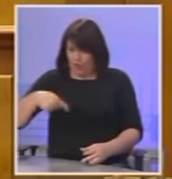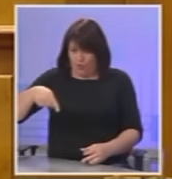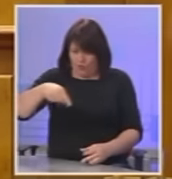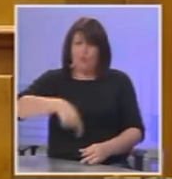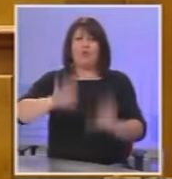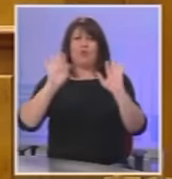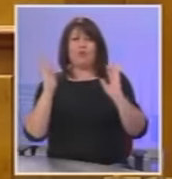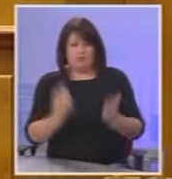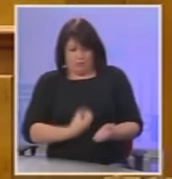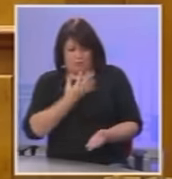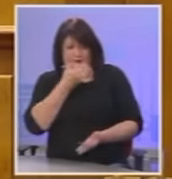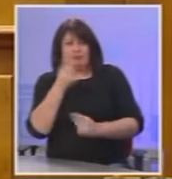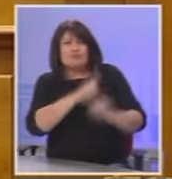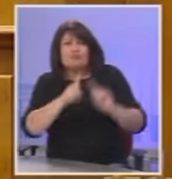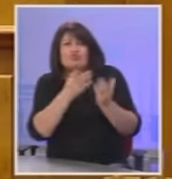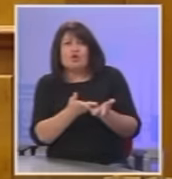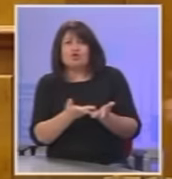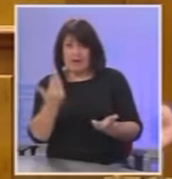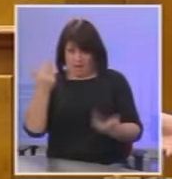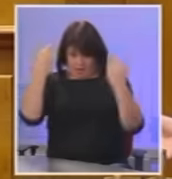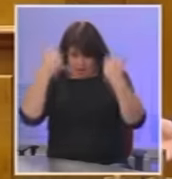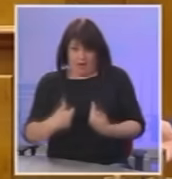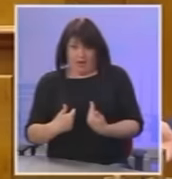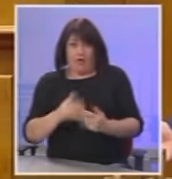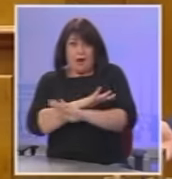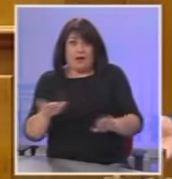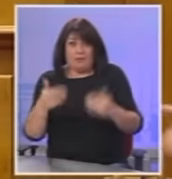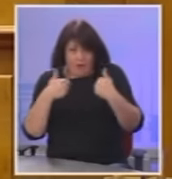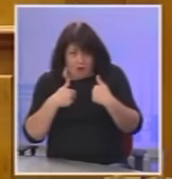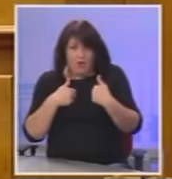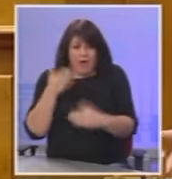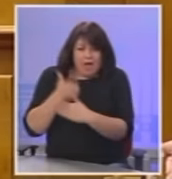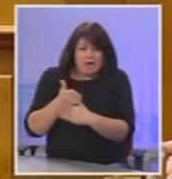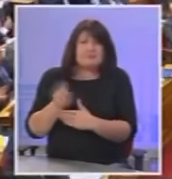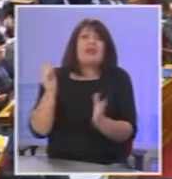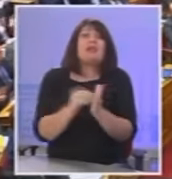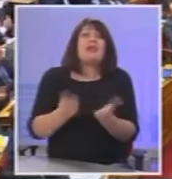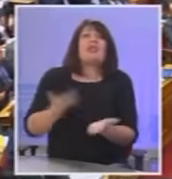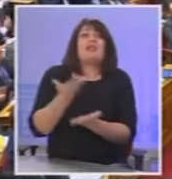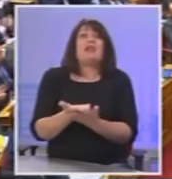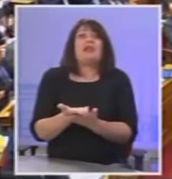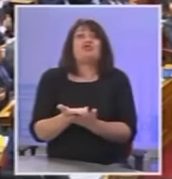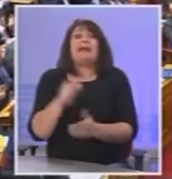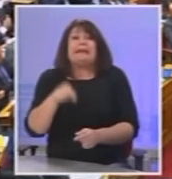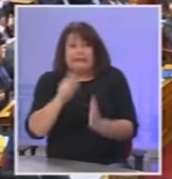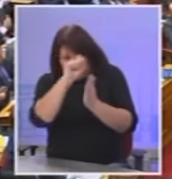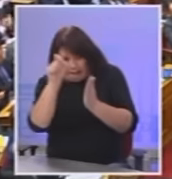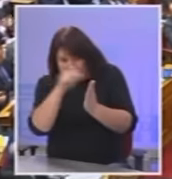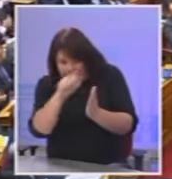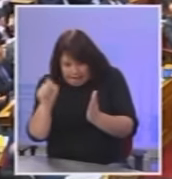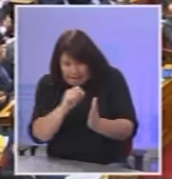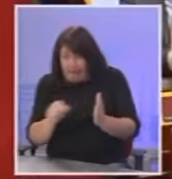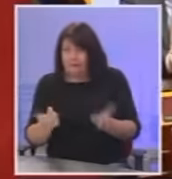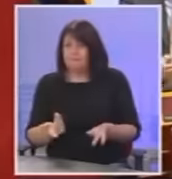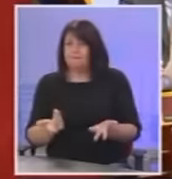Ή δεν αισθάνεται την ανάγκη αυτός που είναι να πει «Είμαι εγώ, να τελειώνουμε»? Πώς θα προχωρήσει αυτό? Κουίζ είναι. Απασχολεί